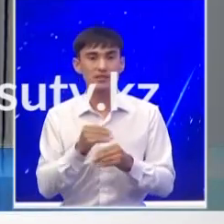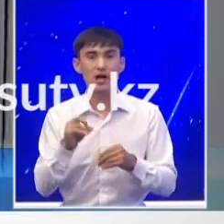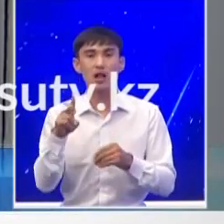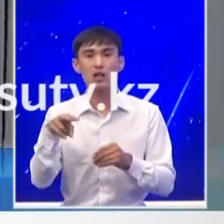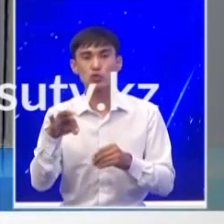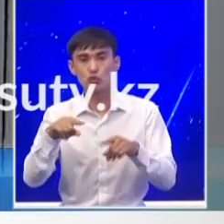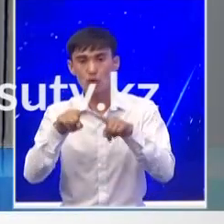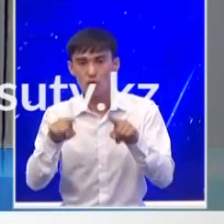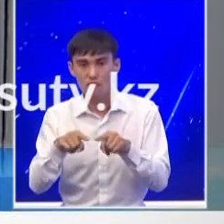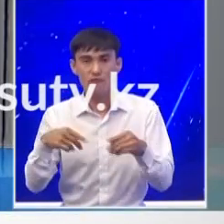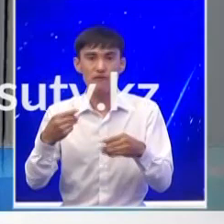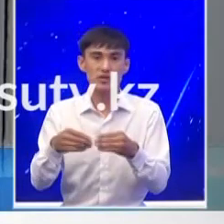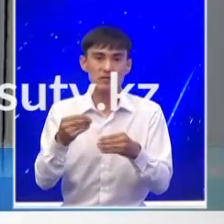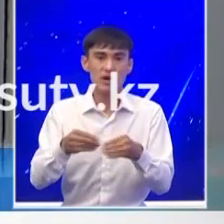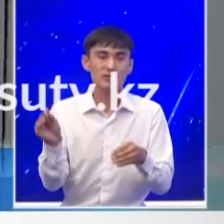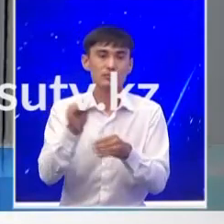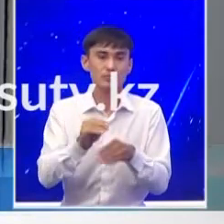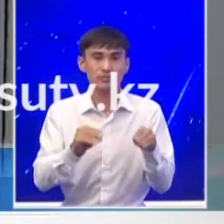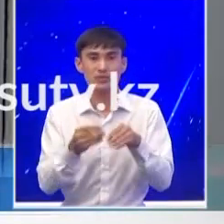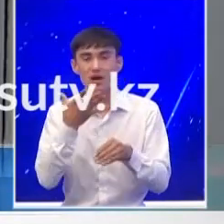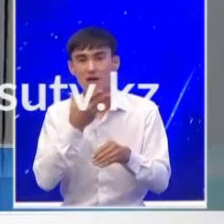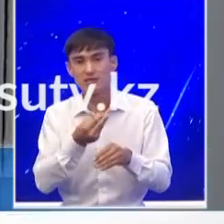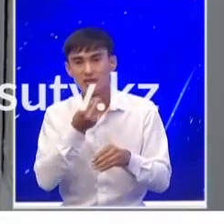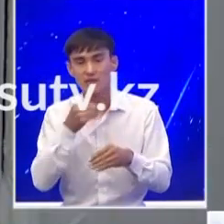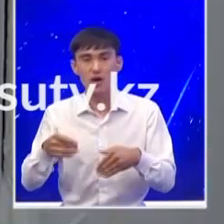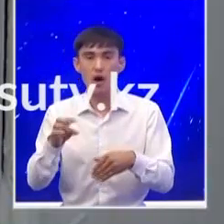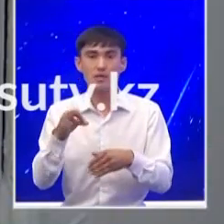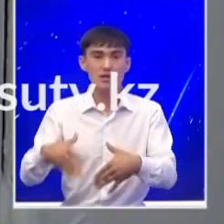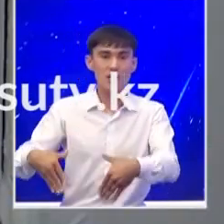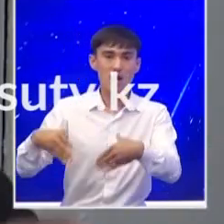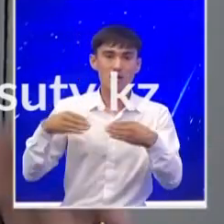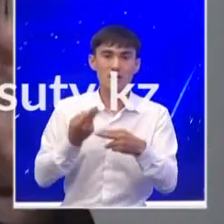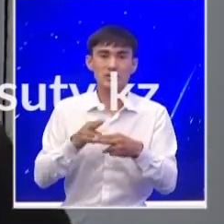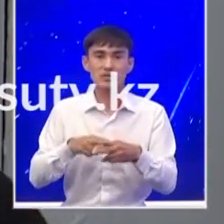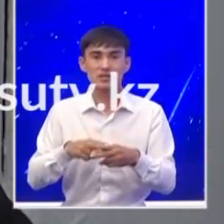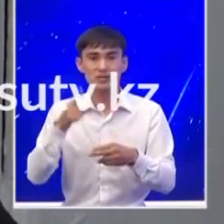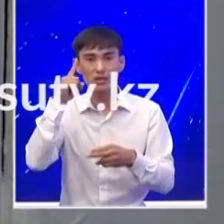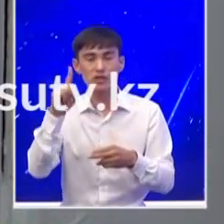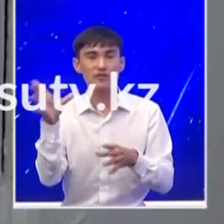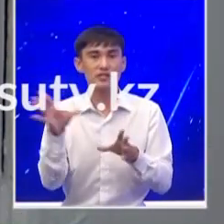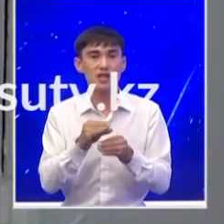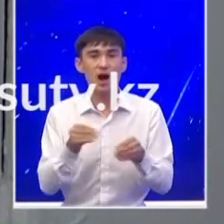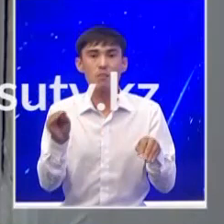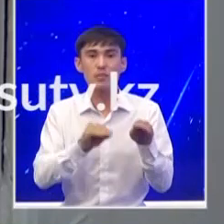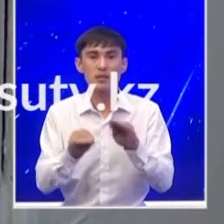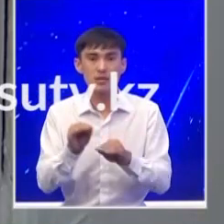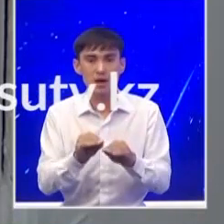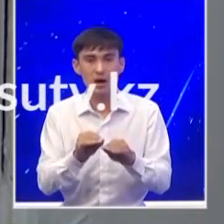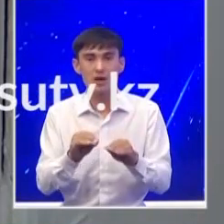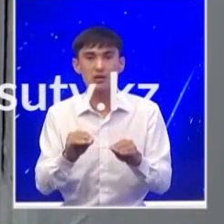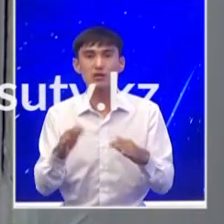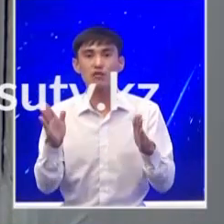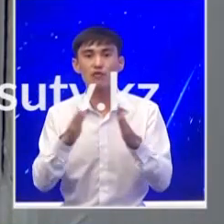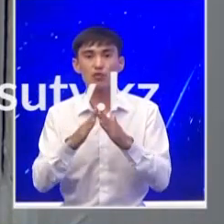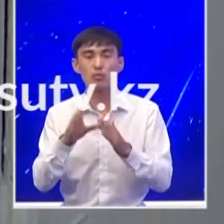лоскутков шьется красивые одеяла. Это значит, всех объединяет. В дом